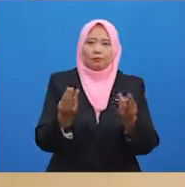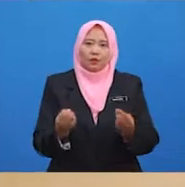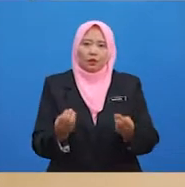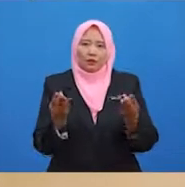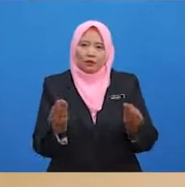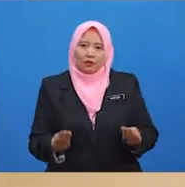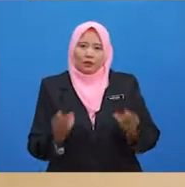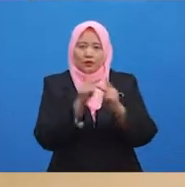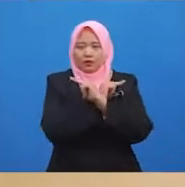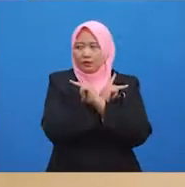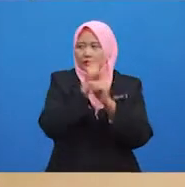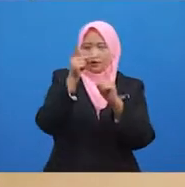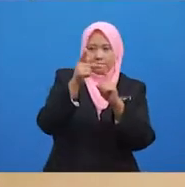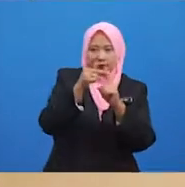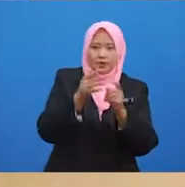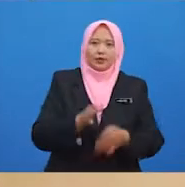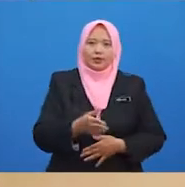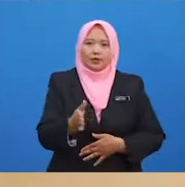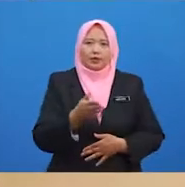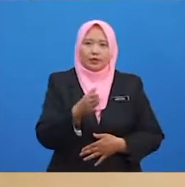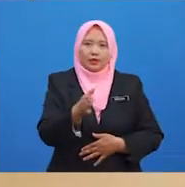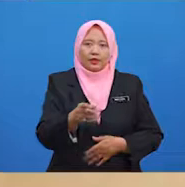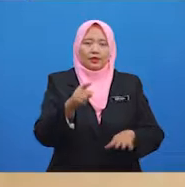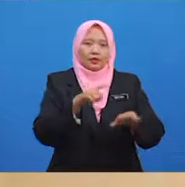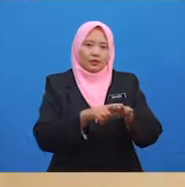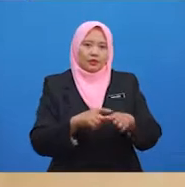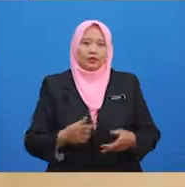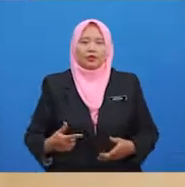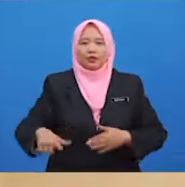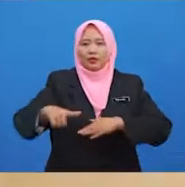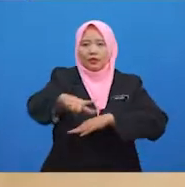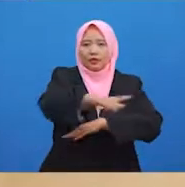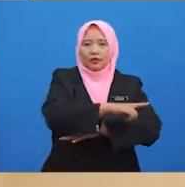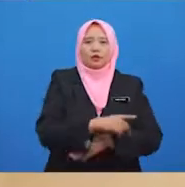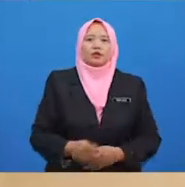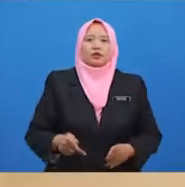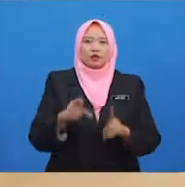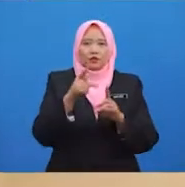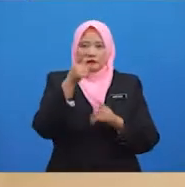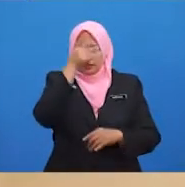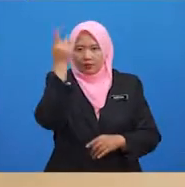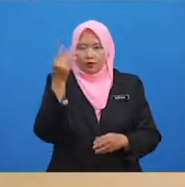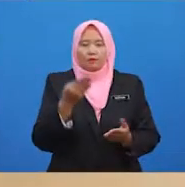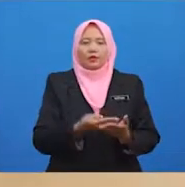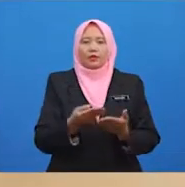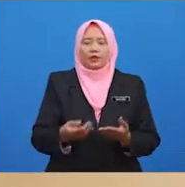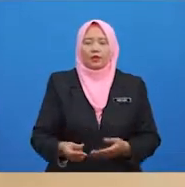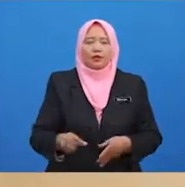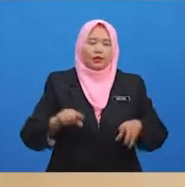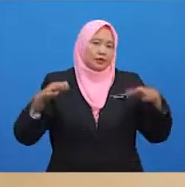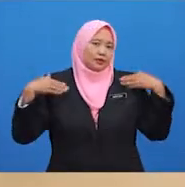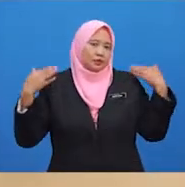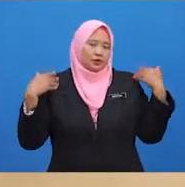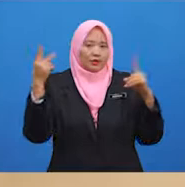kasih kepada ikan-ikan di laut kerana memberikan kegembiraan kepada nelayan.